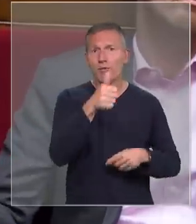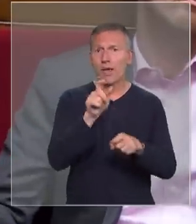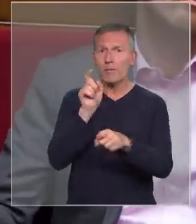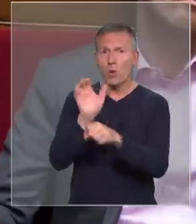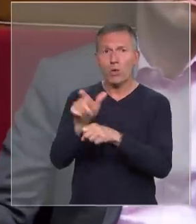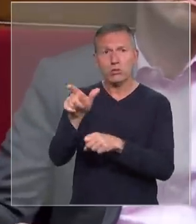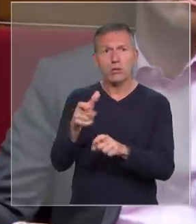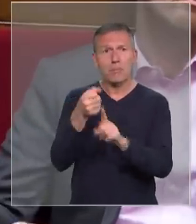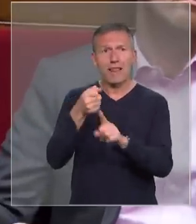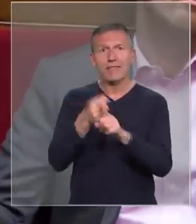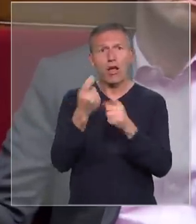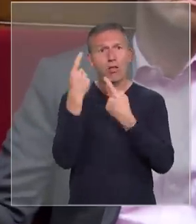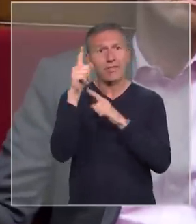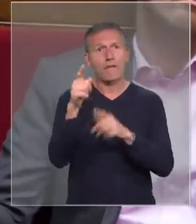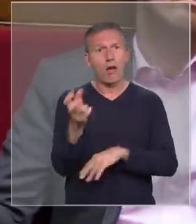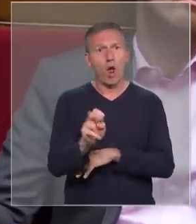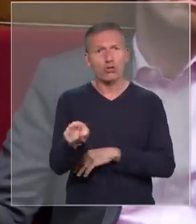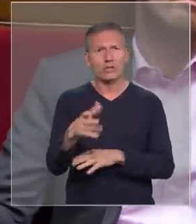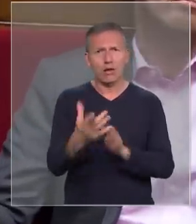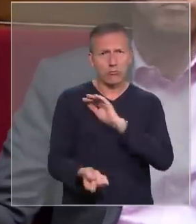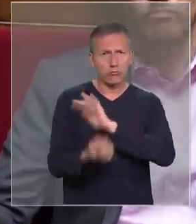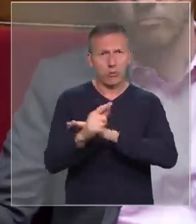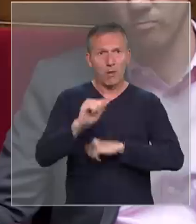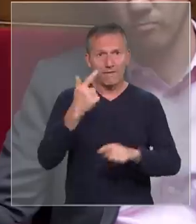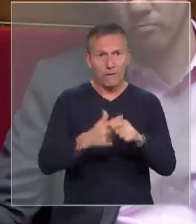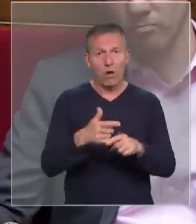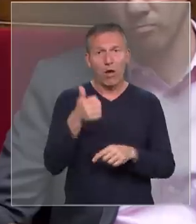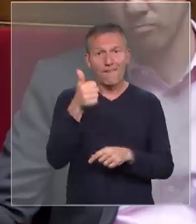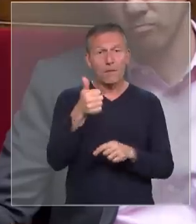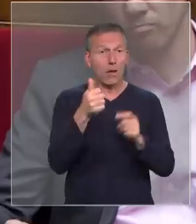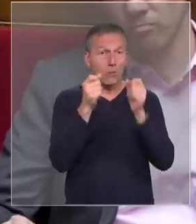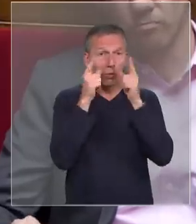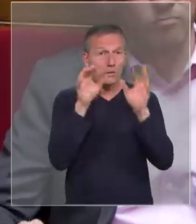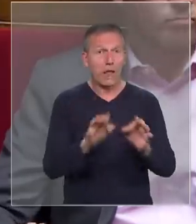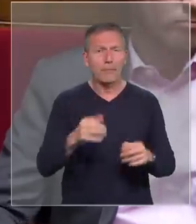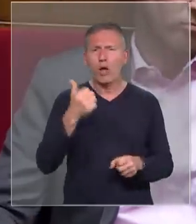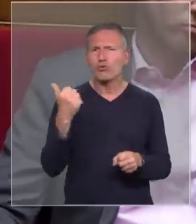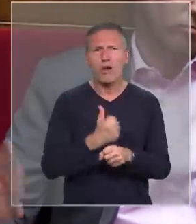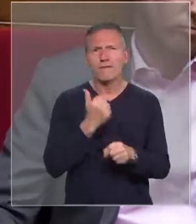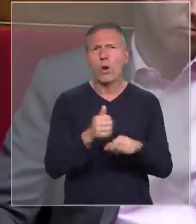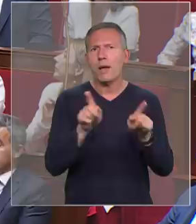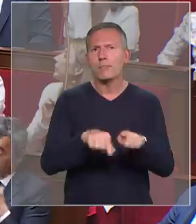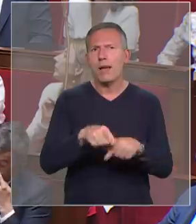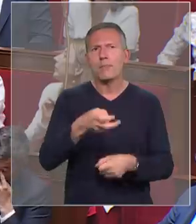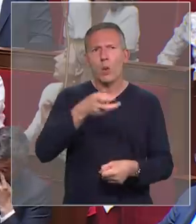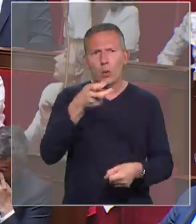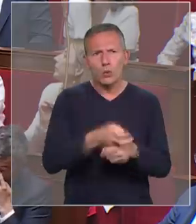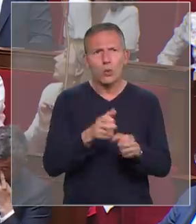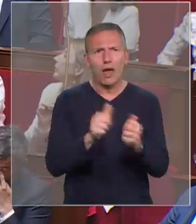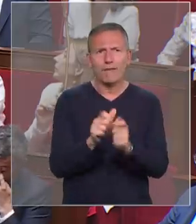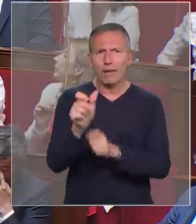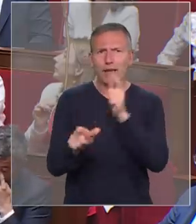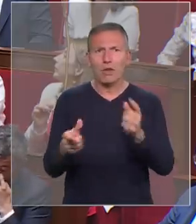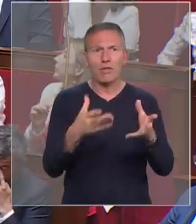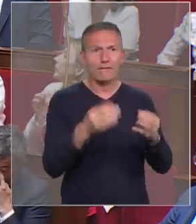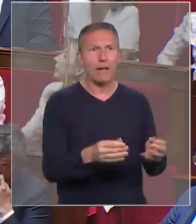militants qui défendent nos biens communs est inédite. Alors avec vous, sans surprise, à chaque fois c'est la même devise. Dur avec les gens,